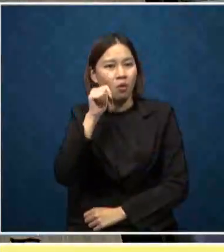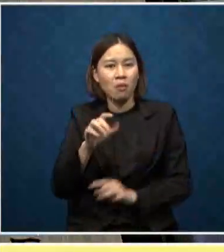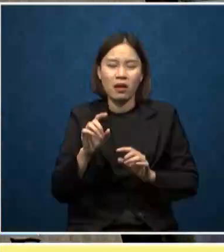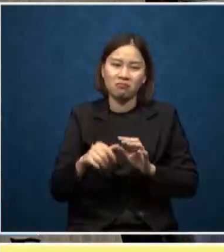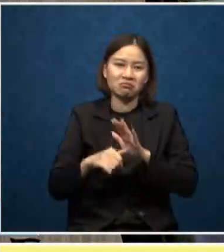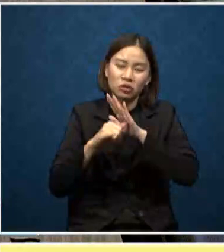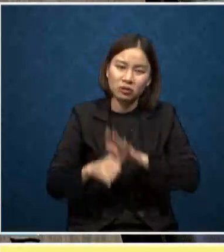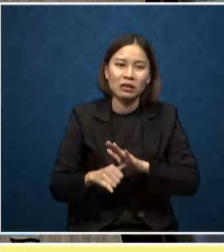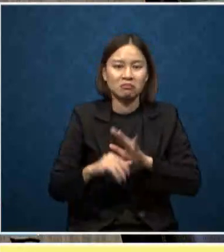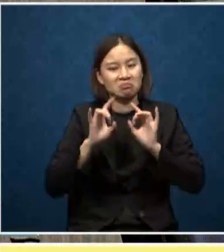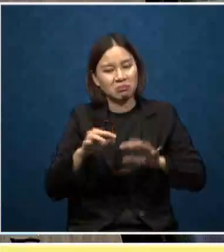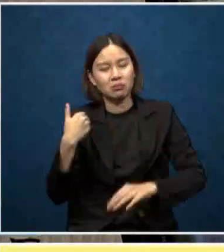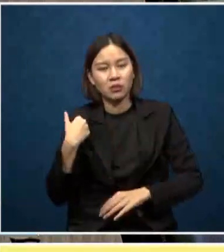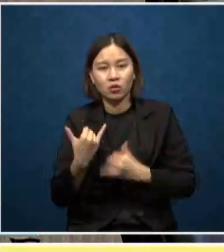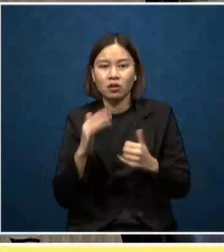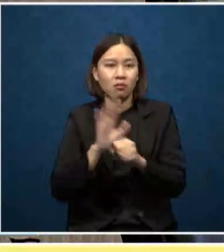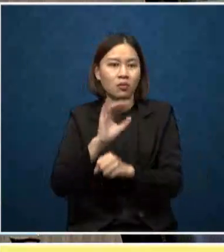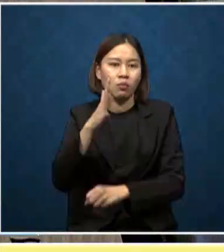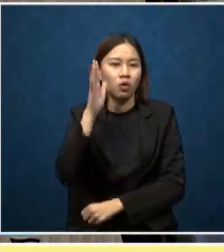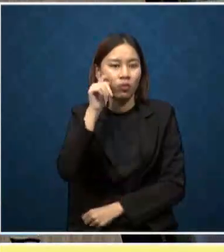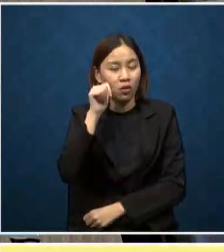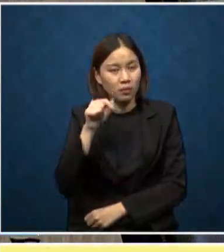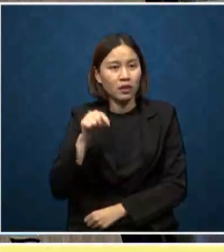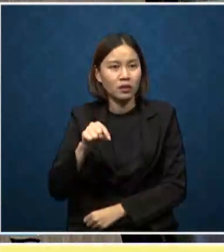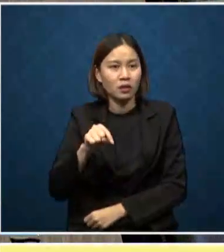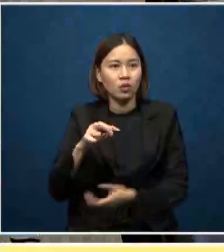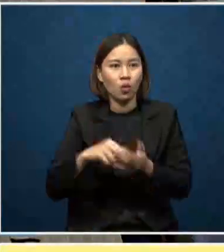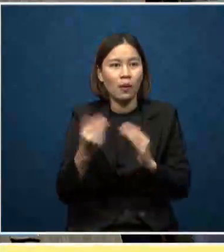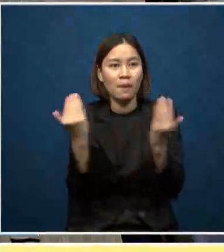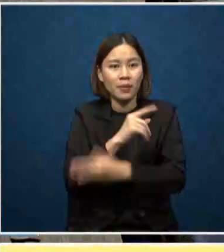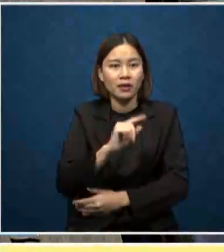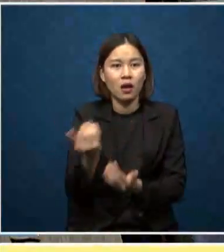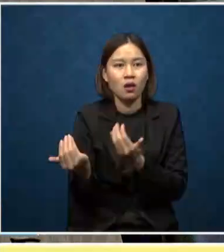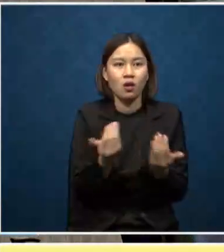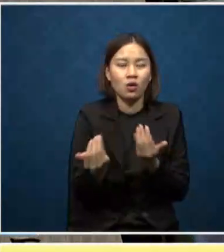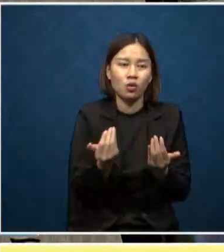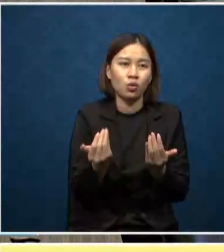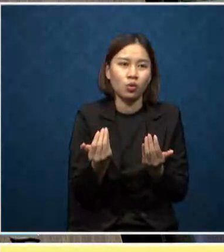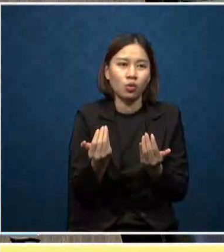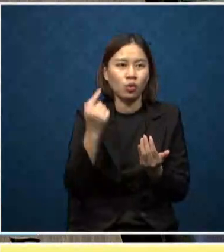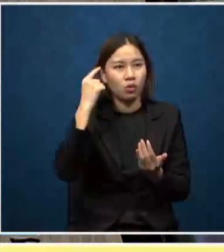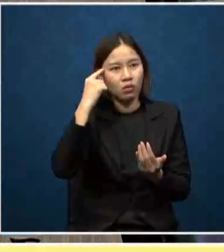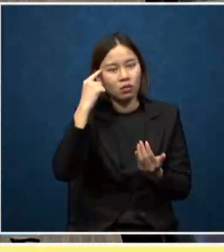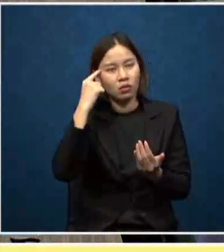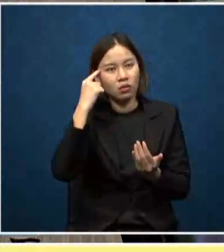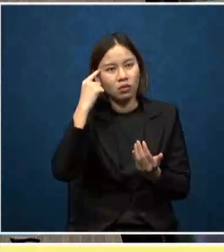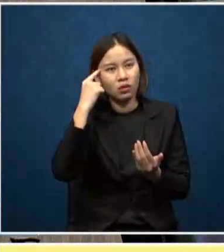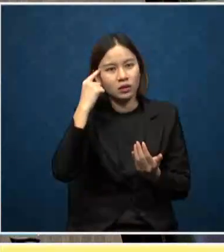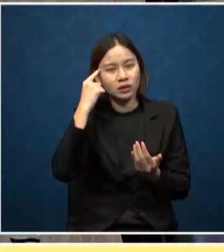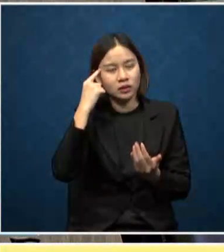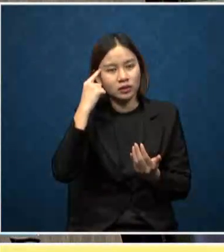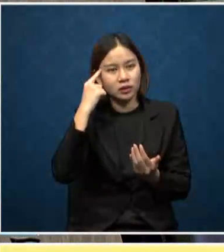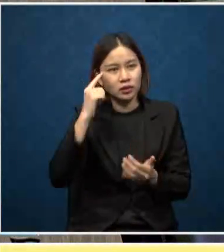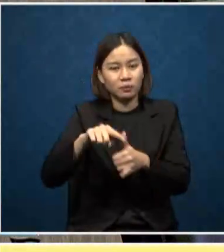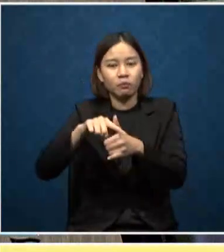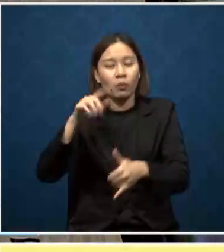ฉันตอนนี้มันไม่พอแล้วครับพ่อแม่รังแกฉันเนี่ยมันกลายเป็นลูกรังแกหรือแก้แค้นพ่อ